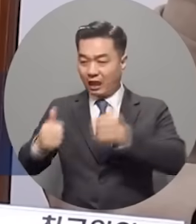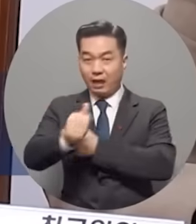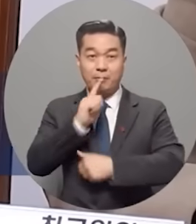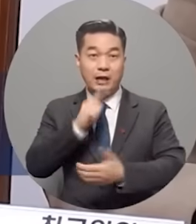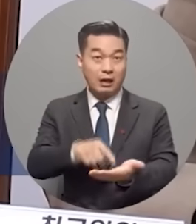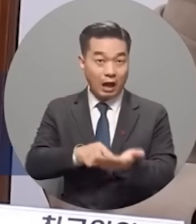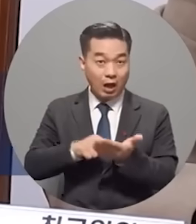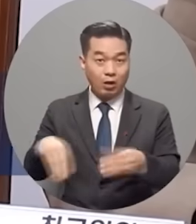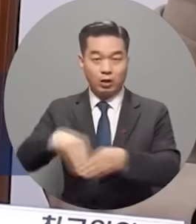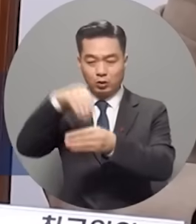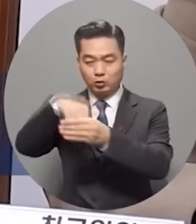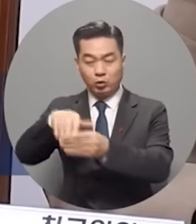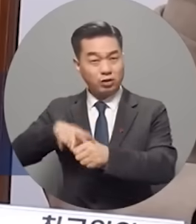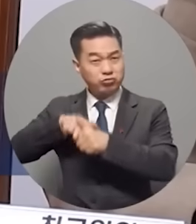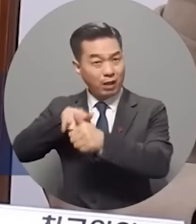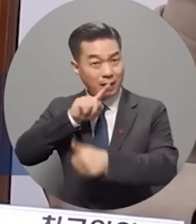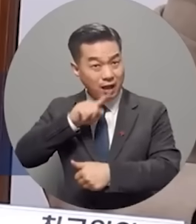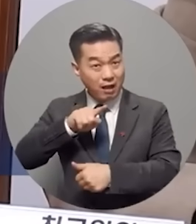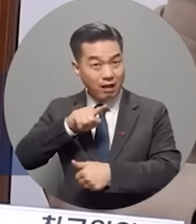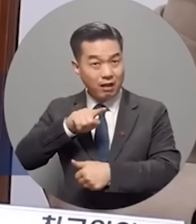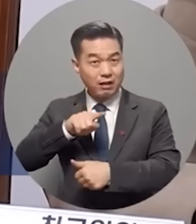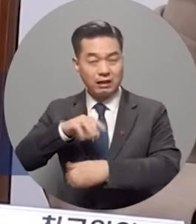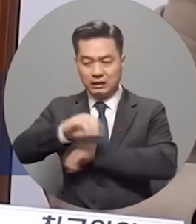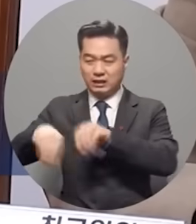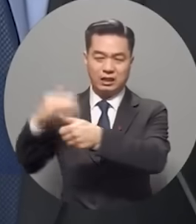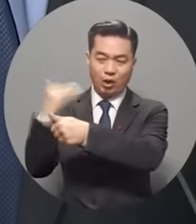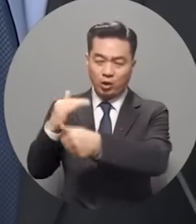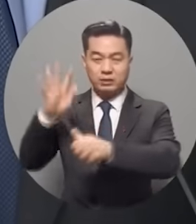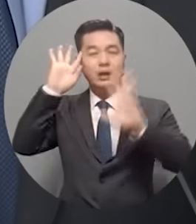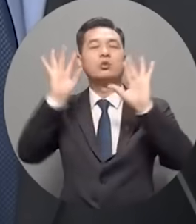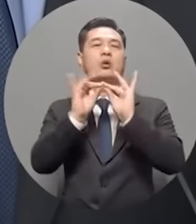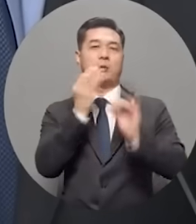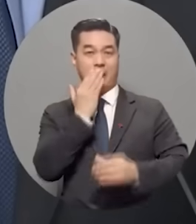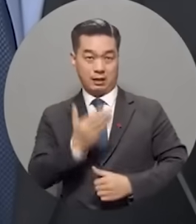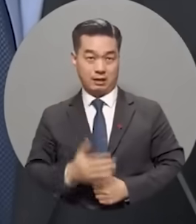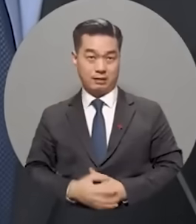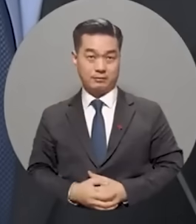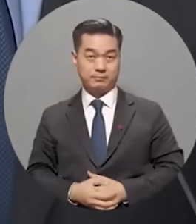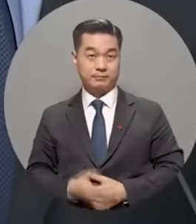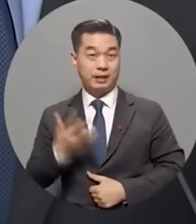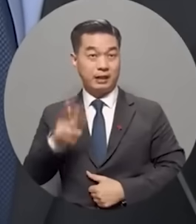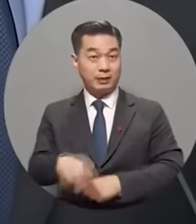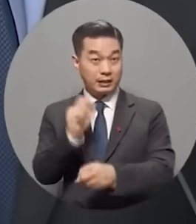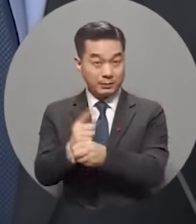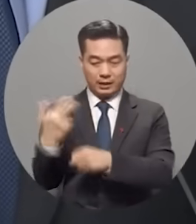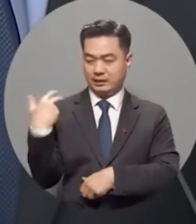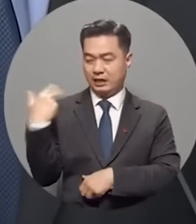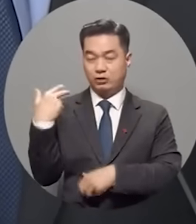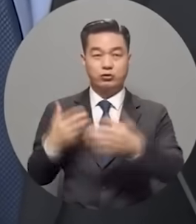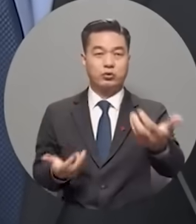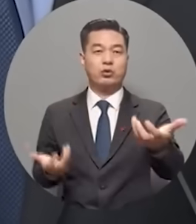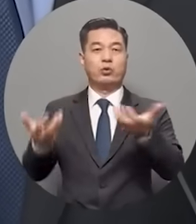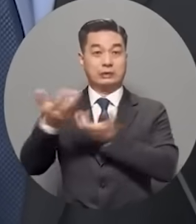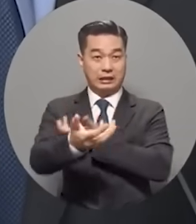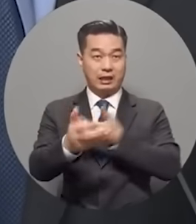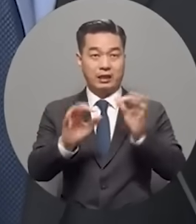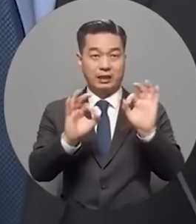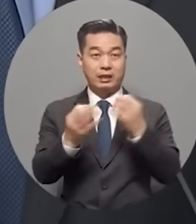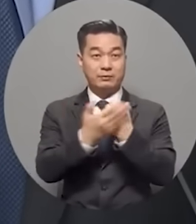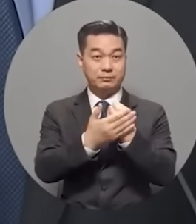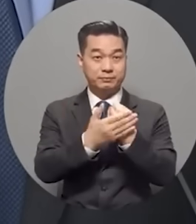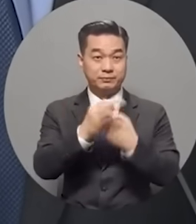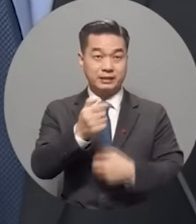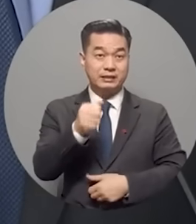출마설 나온다는 게 말이 됩니까? 차라리 경질이라면 제가 동의하겠습니다. 하지만 이미 지난주 교체된 대통령실 김은혜,